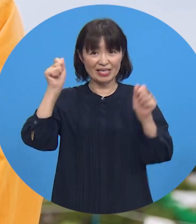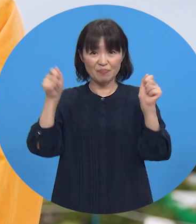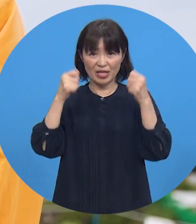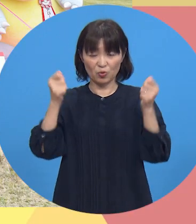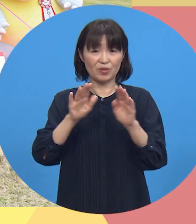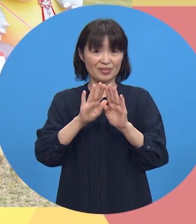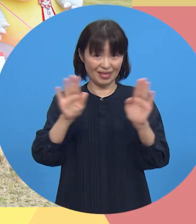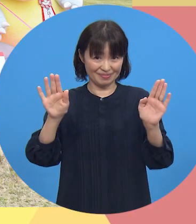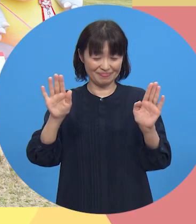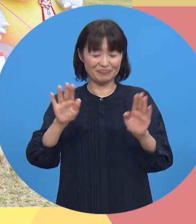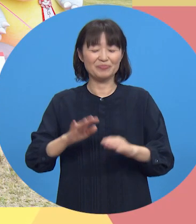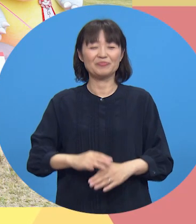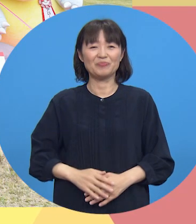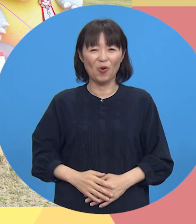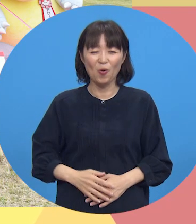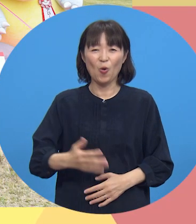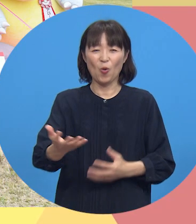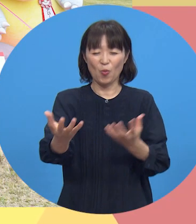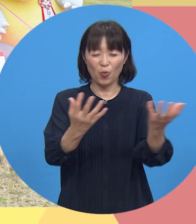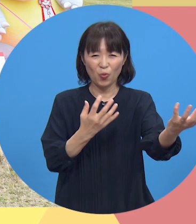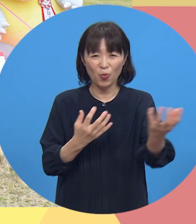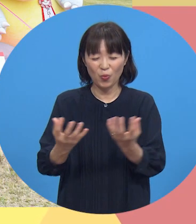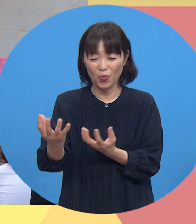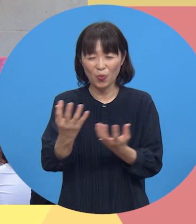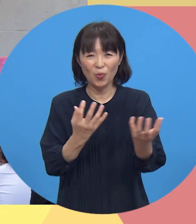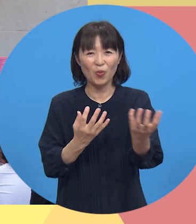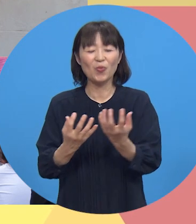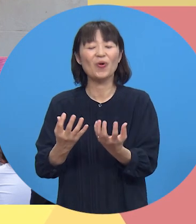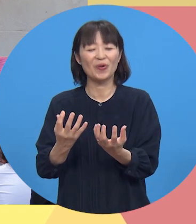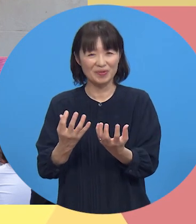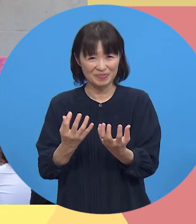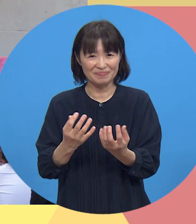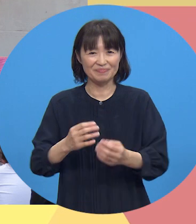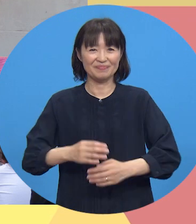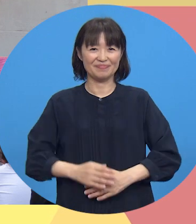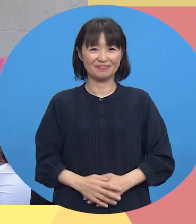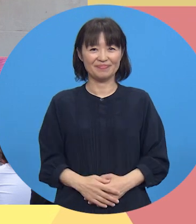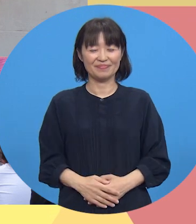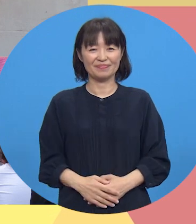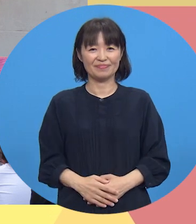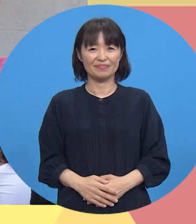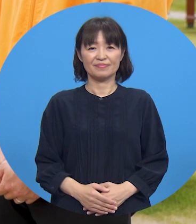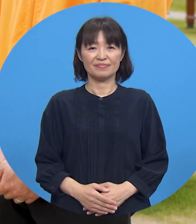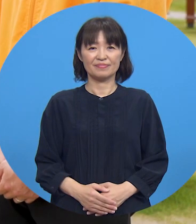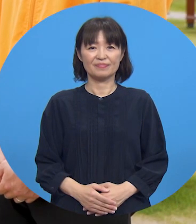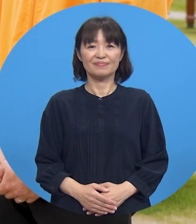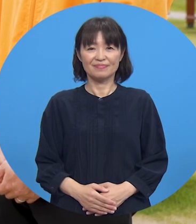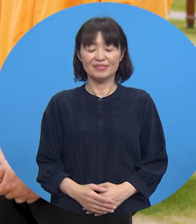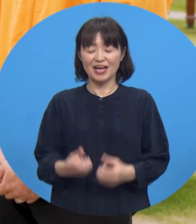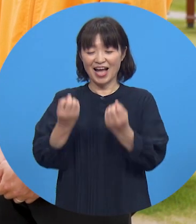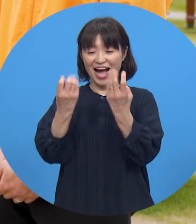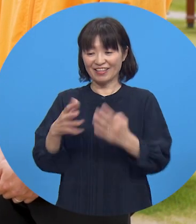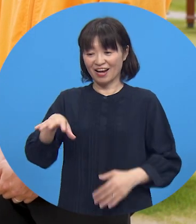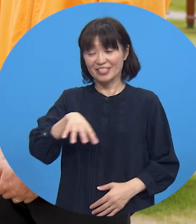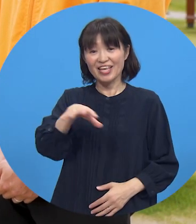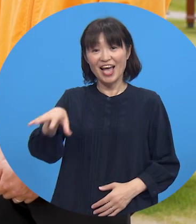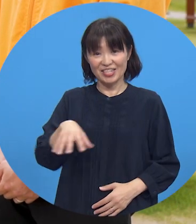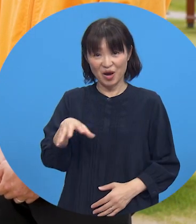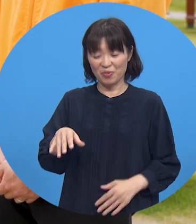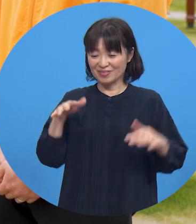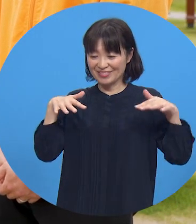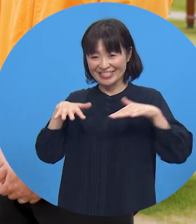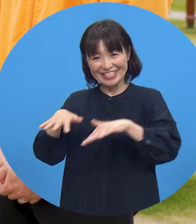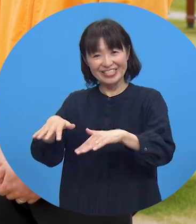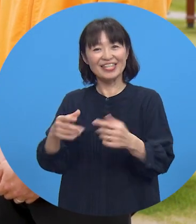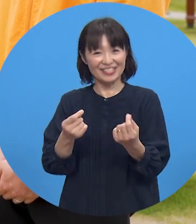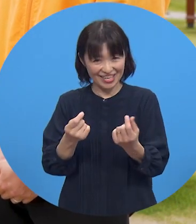ました。たくさんのお客様に来園していただき大変盛り上がりました。 新しいエリアも子どもたちに